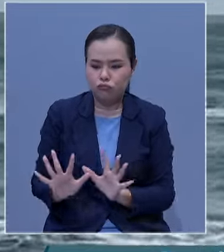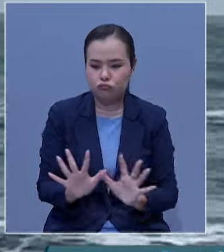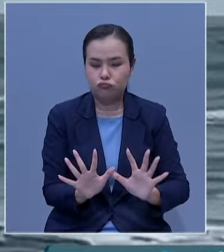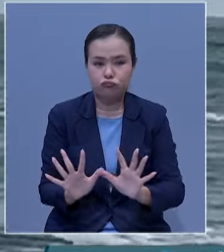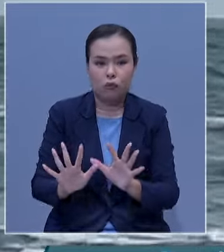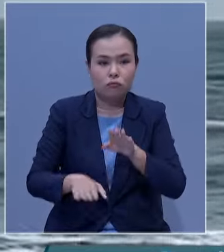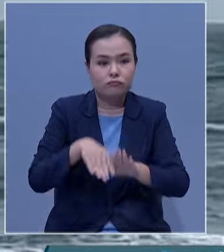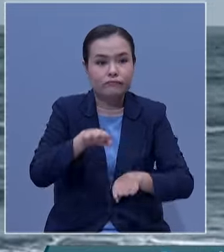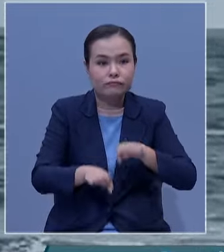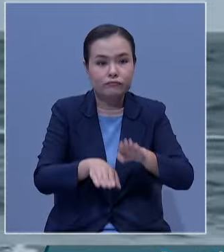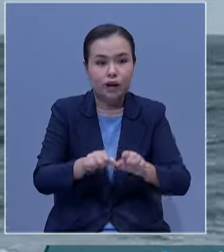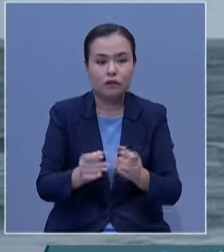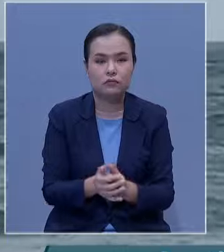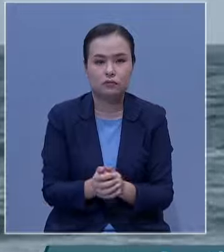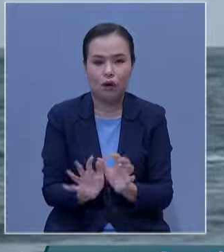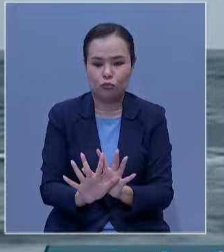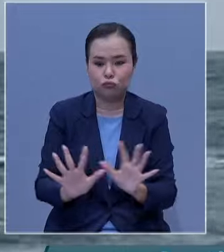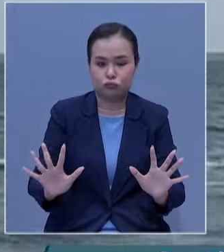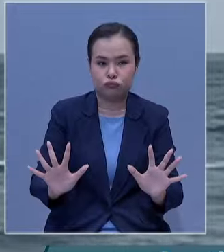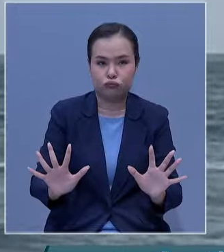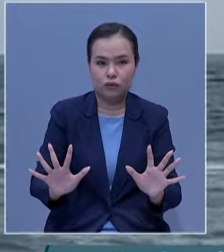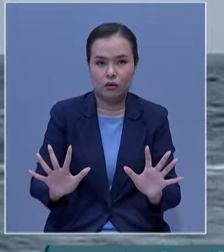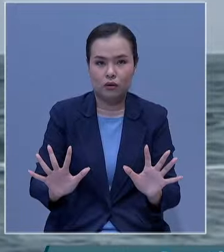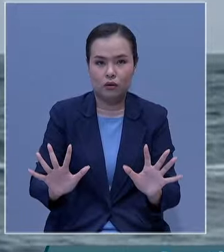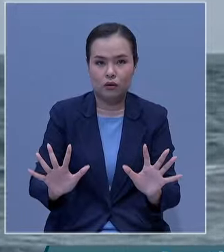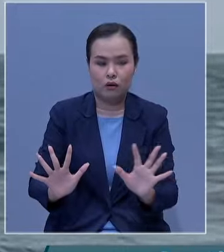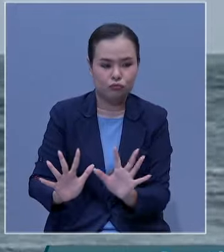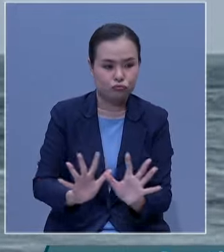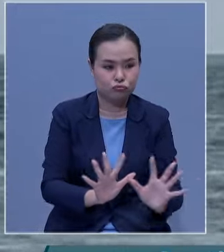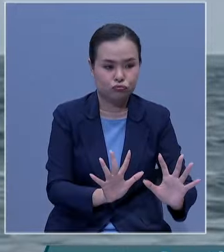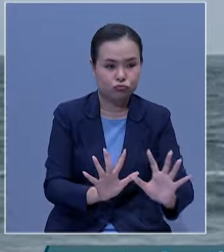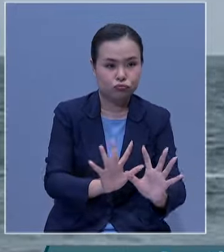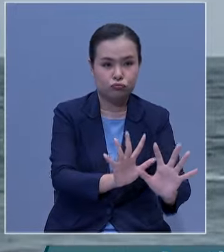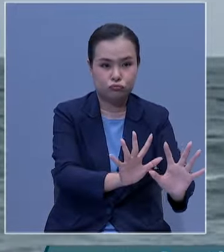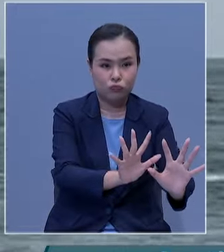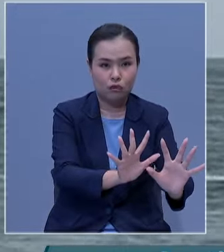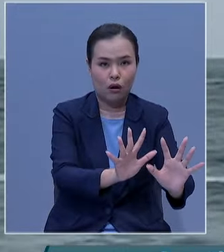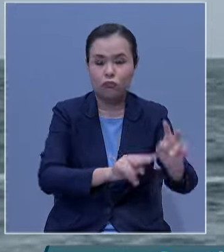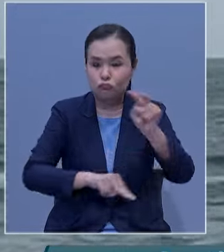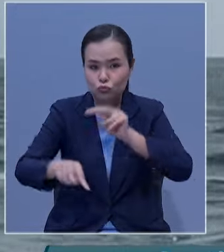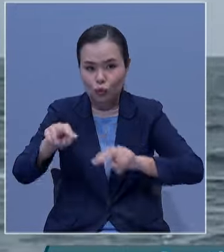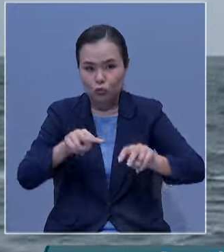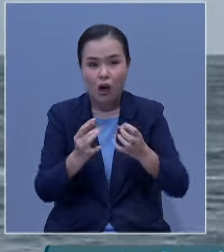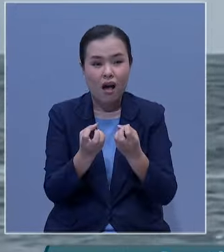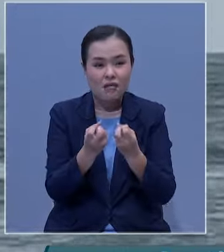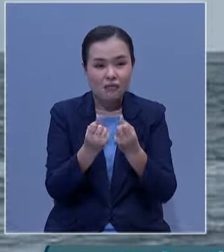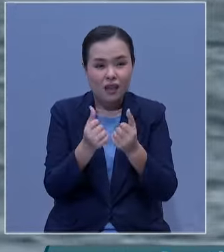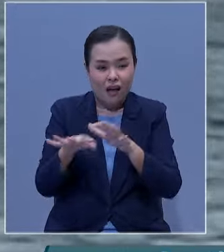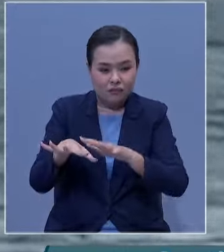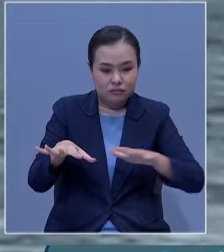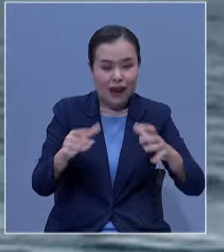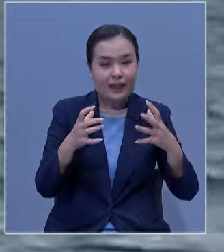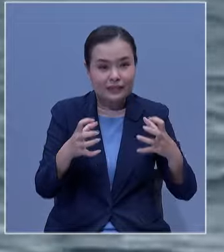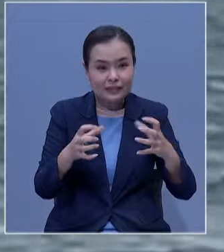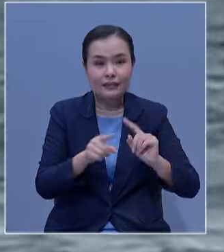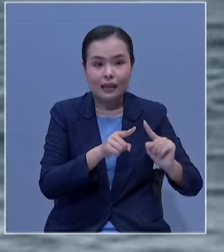วชายฝั่งนะครับที่กระจายกำลังเดินเท้าออกจากจุดที่น้องจมน้ำออกไปเดินตรวจสอบตามริมชายหาดโขดหินต่างๆนะ